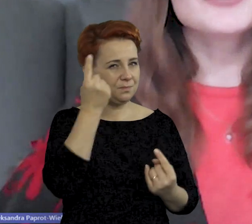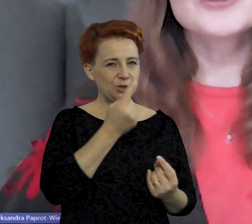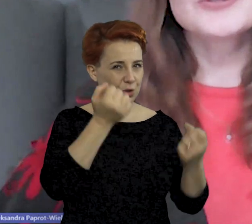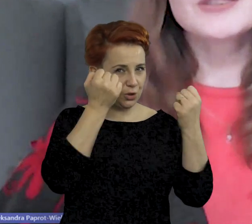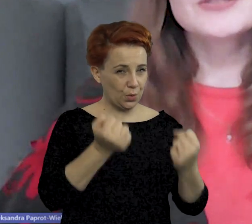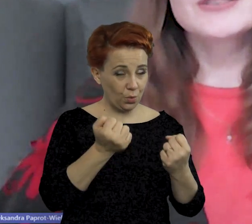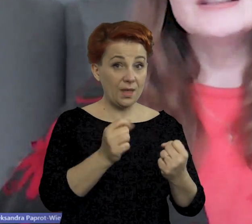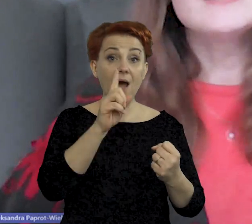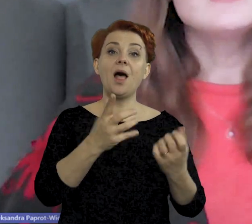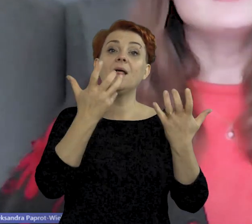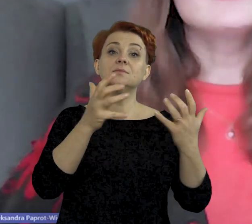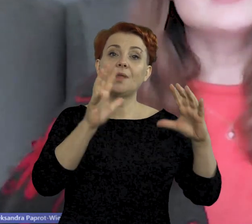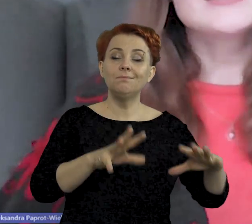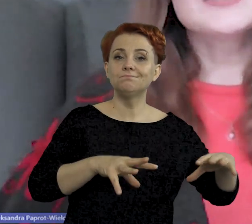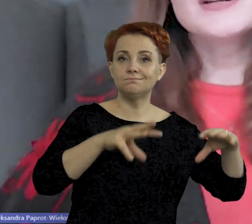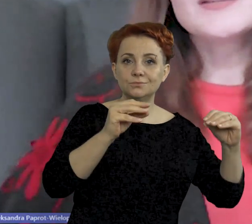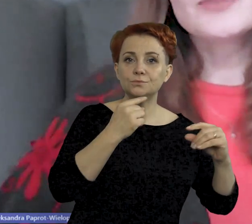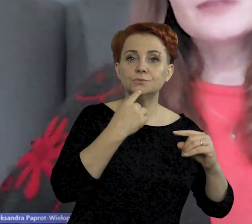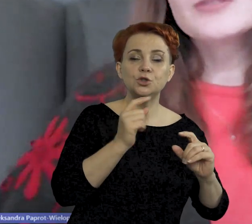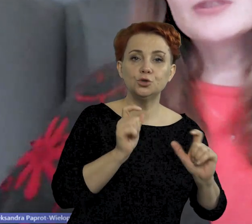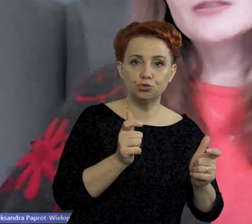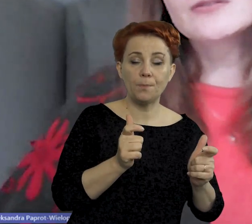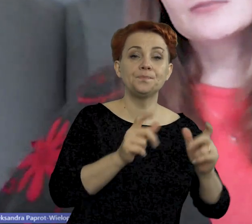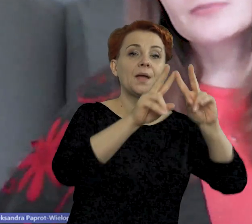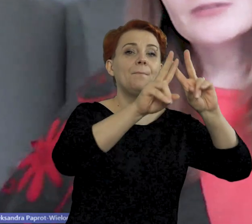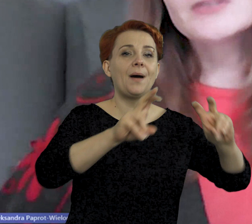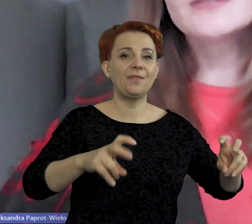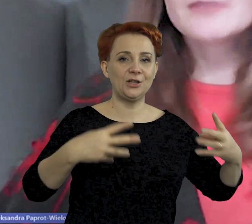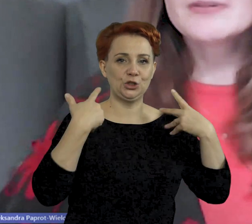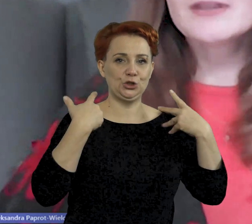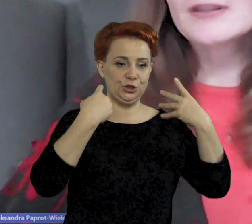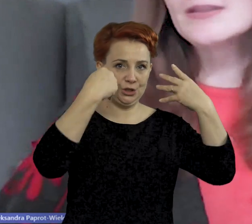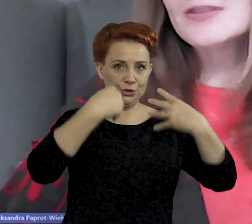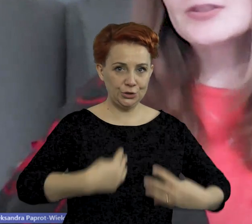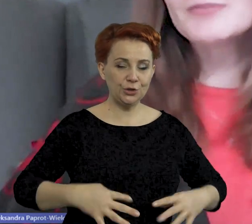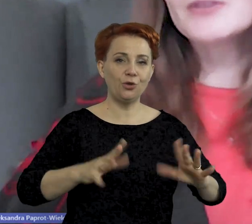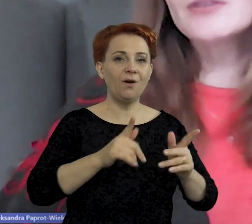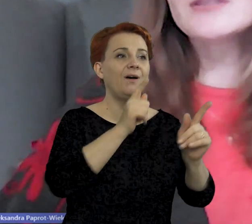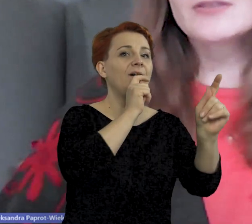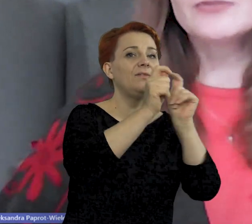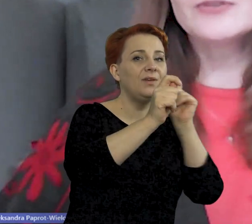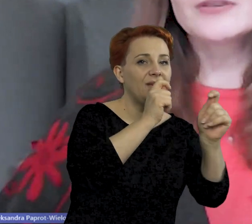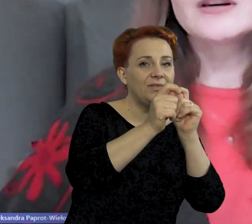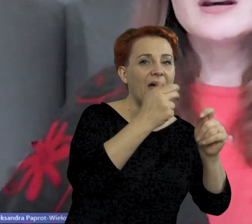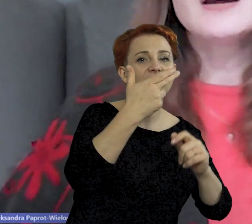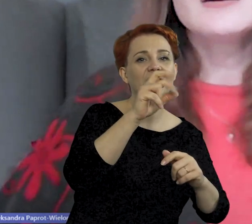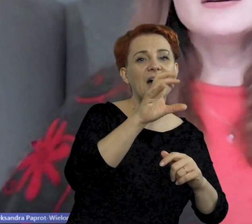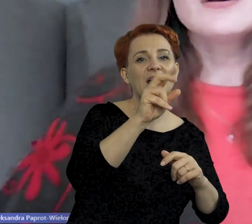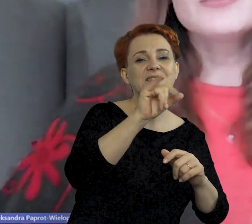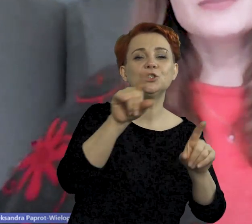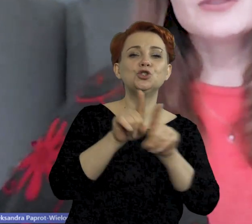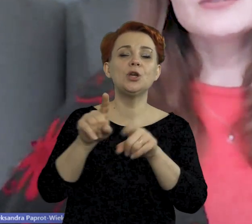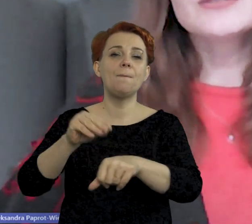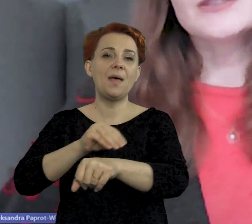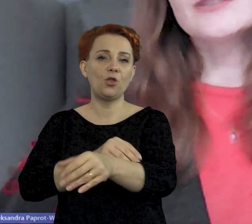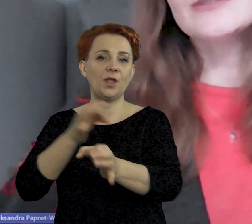chciałabym rozpocząć od tego, że w zasadzie badania biograficzne, no to przede wszystkim wywiad narracyjny czy metoda historii mówionej. I